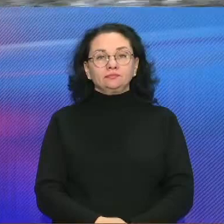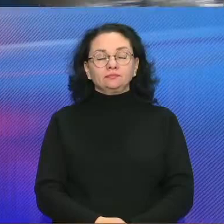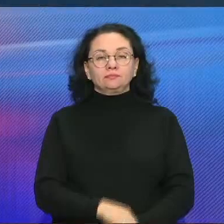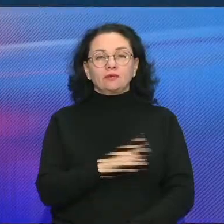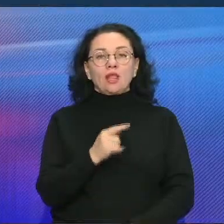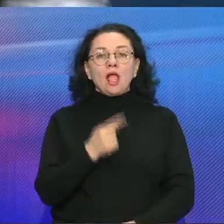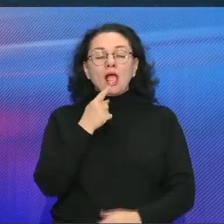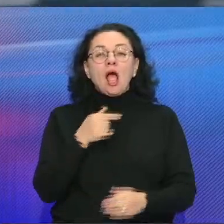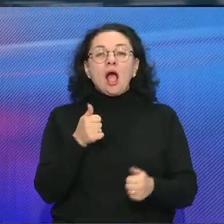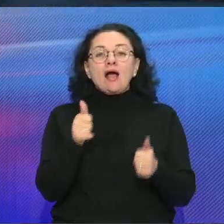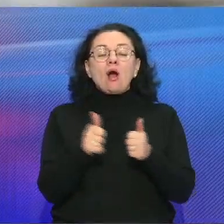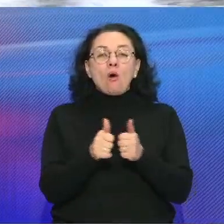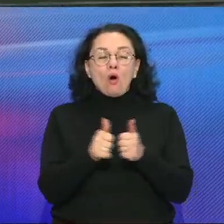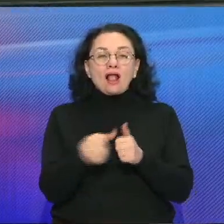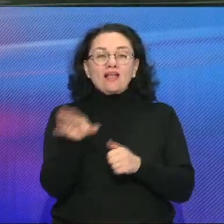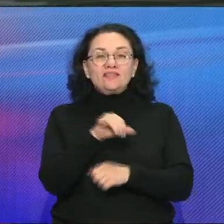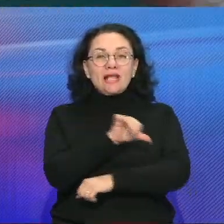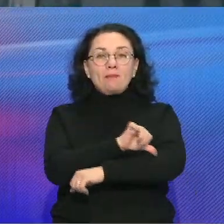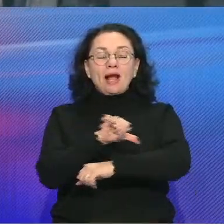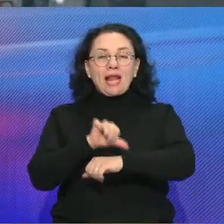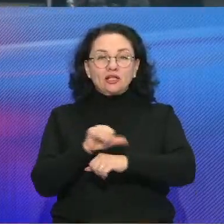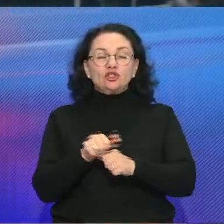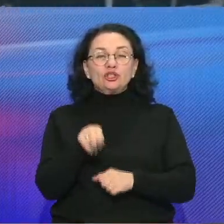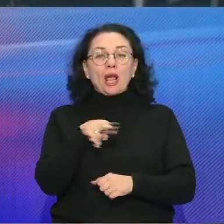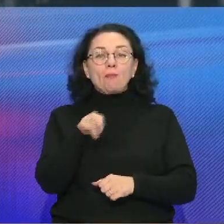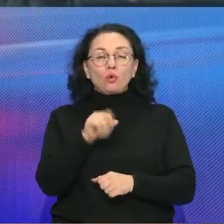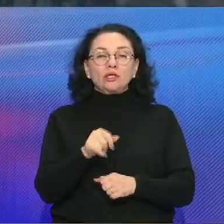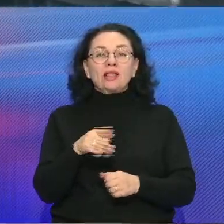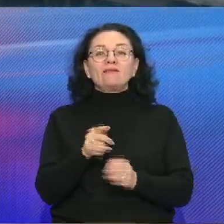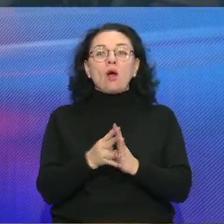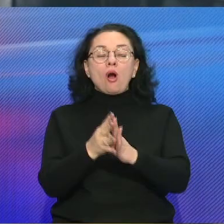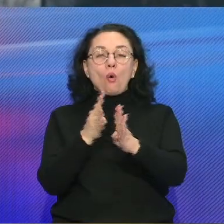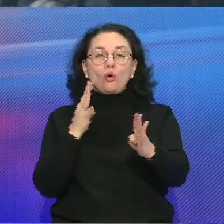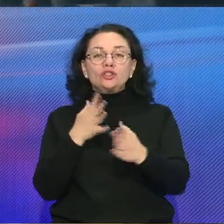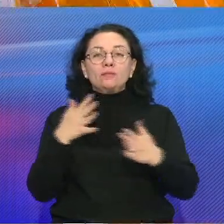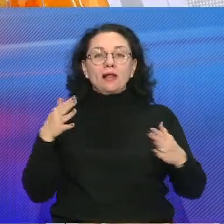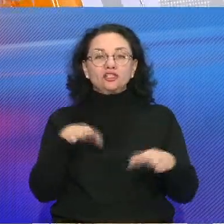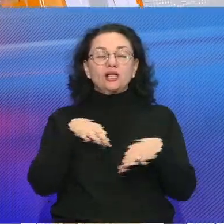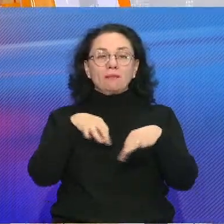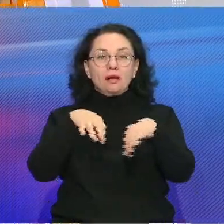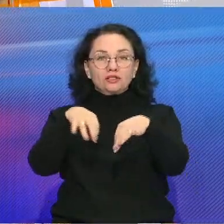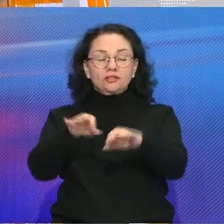Каля всіх автомобільних пунктів пропуску на виїзд з Білорусі зібралися велізарні черги з транспорту.